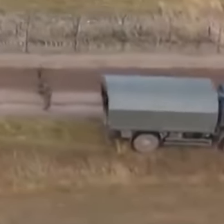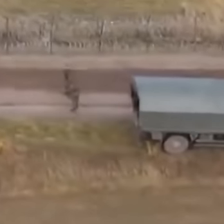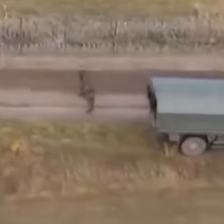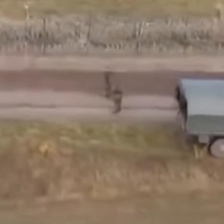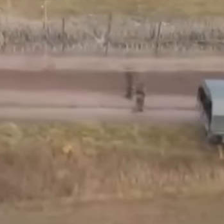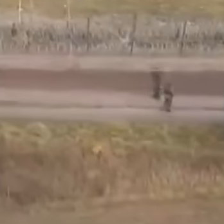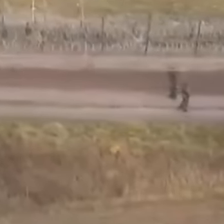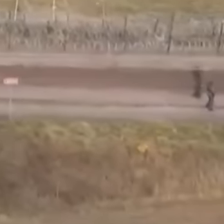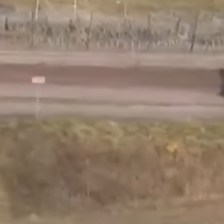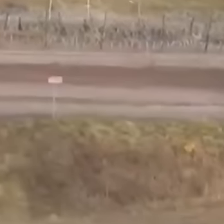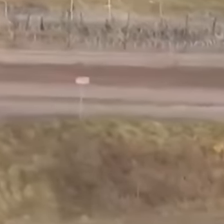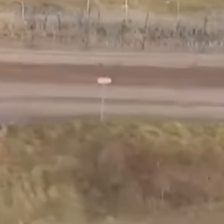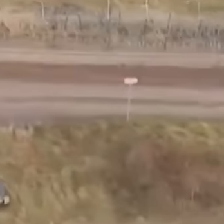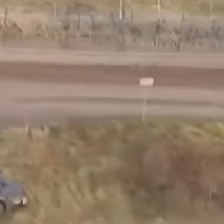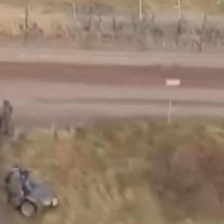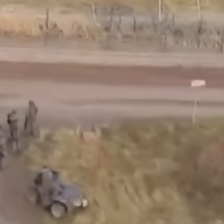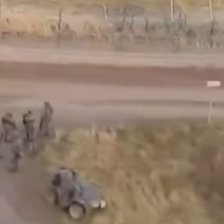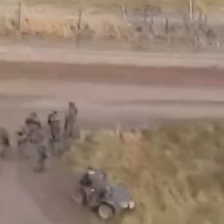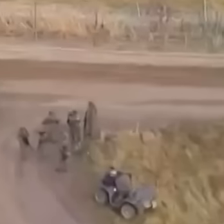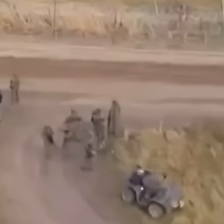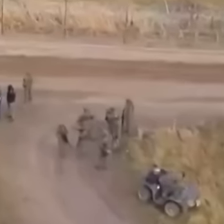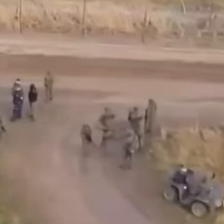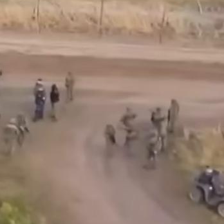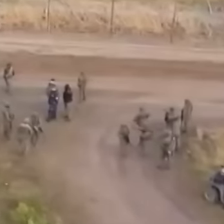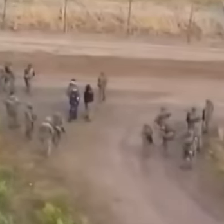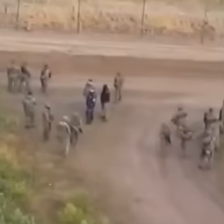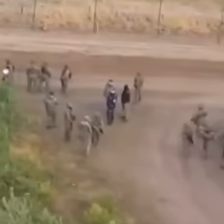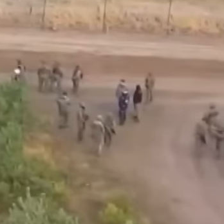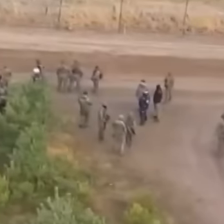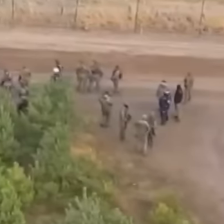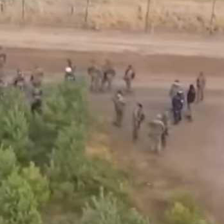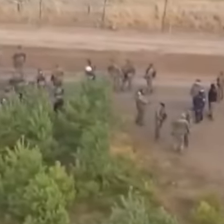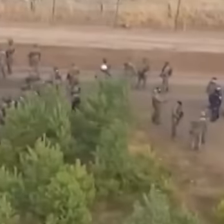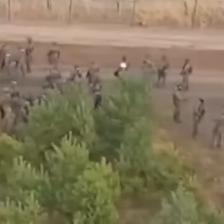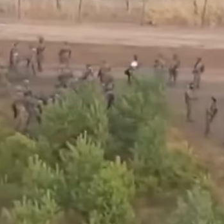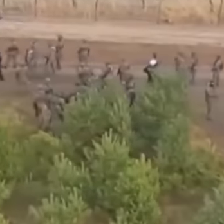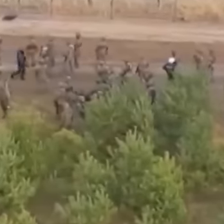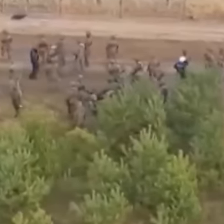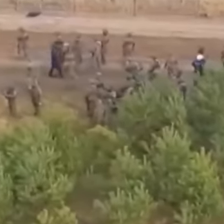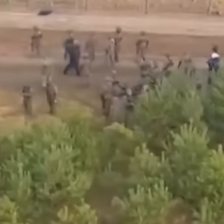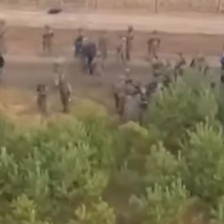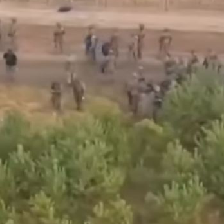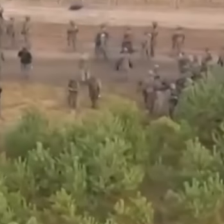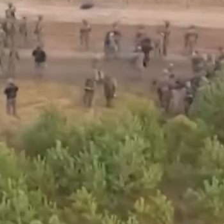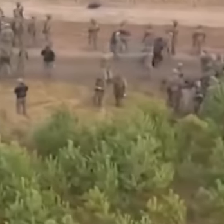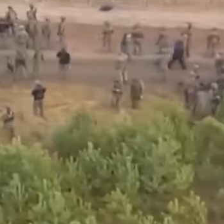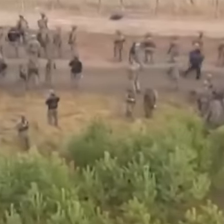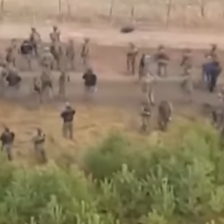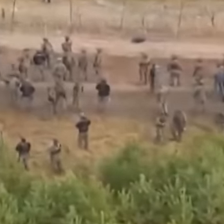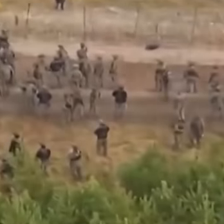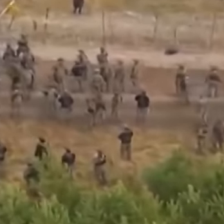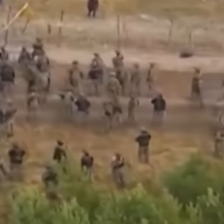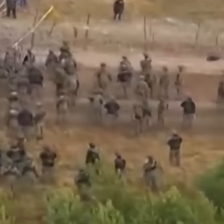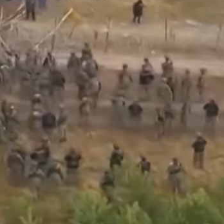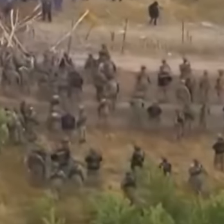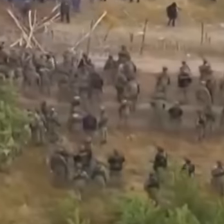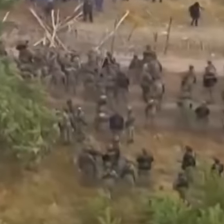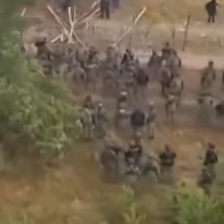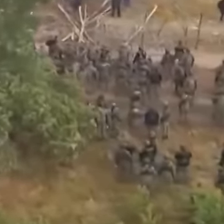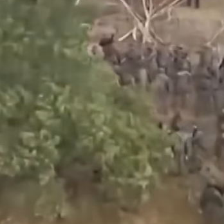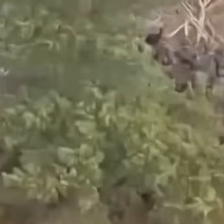to jest skutek. Ci, którzy wtedy podjęli taką decyzję o aresztowaniu, zatrzymaniu, rzuceniu na glebę,